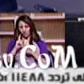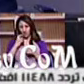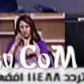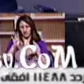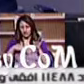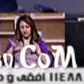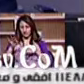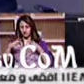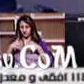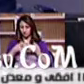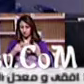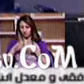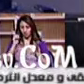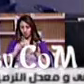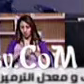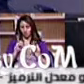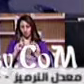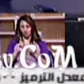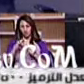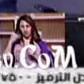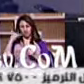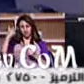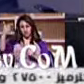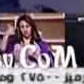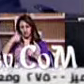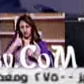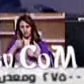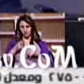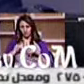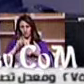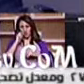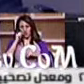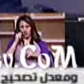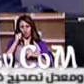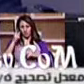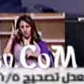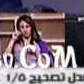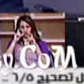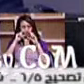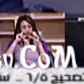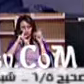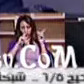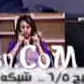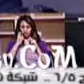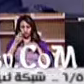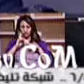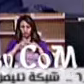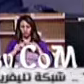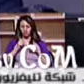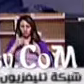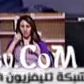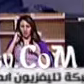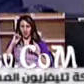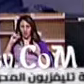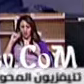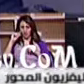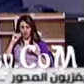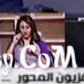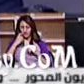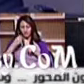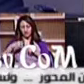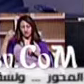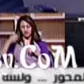نعرف حقيقه هذا الخبر وايه اللي حصل بالضبط معان على التليفون رجل الاعمال المهندس احمد ابو عشيه مساء الخير يا فندم ازيك يا دكتور عم اهلا ب